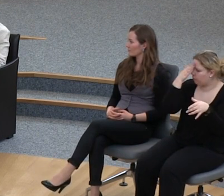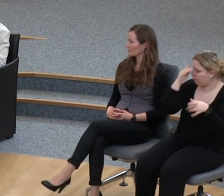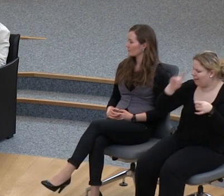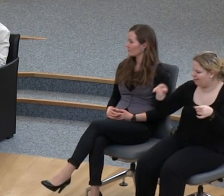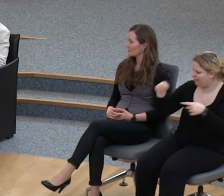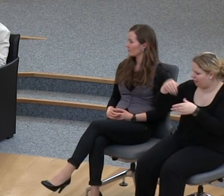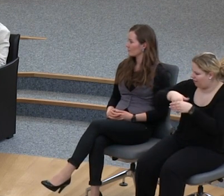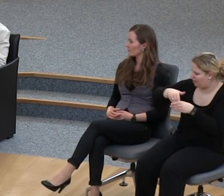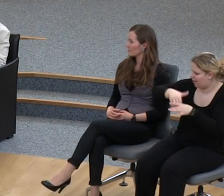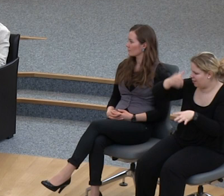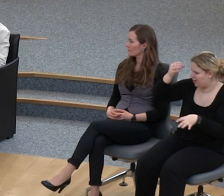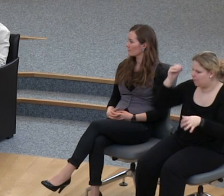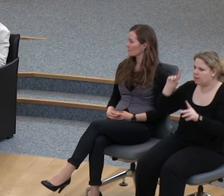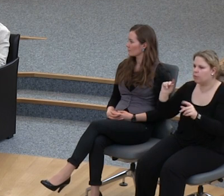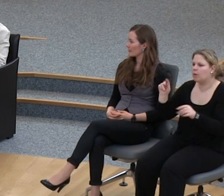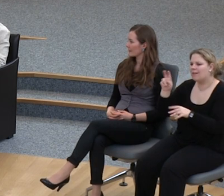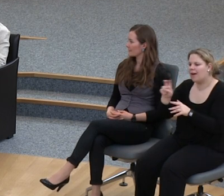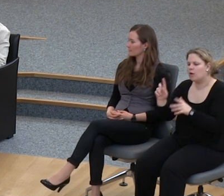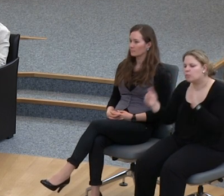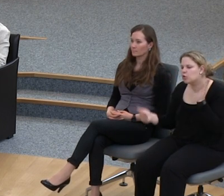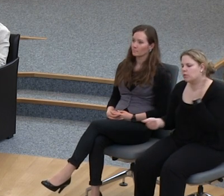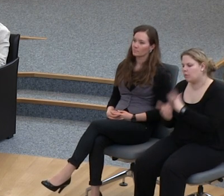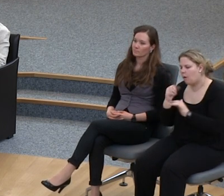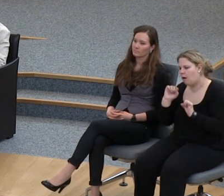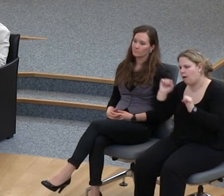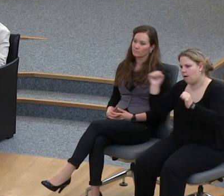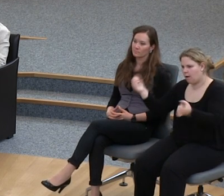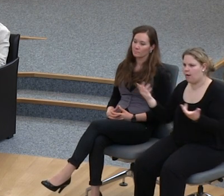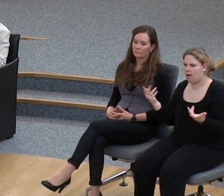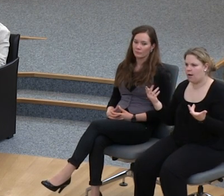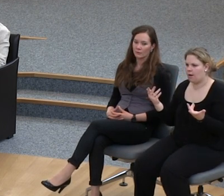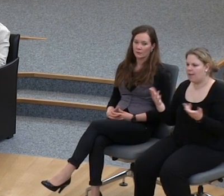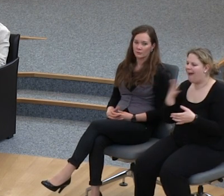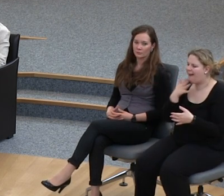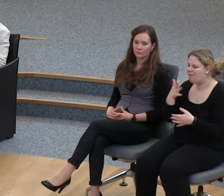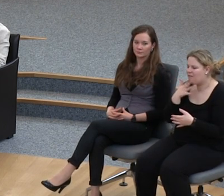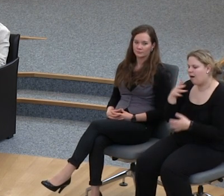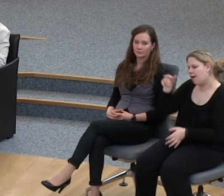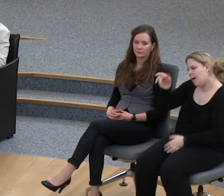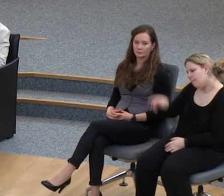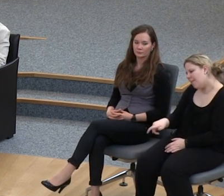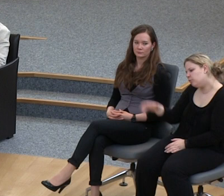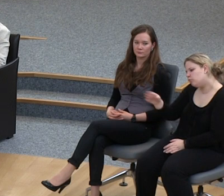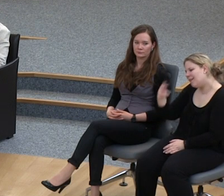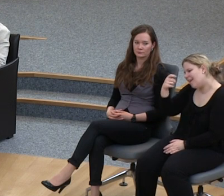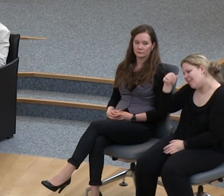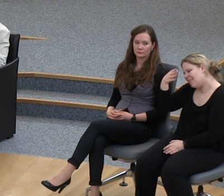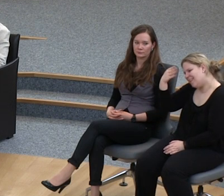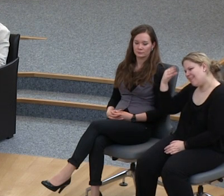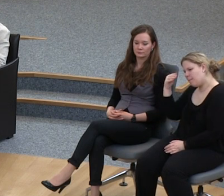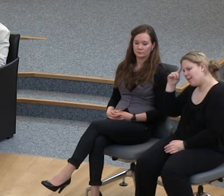da müssen sich die Krankenhäuser ganz neu aufstellen. Aber es geht eben nicht nur um Menschen mit Demenz, sondern um vielerlei,